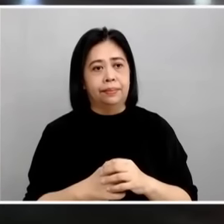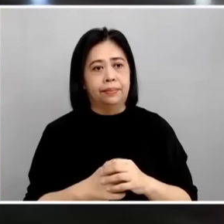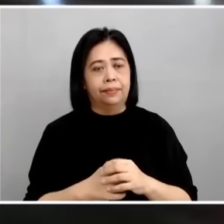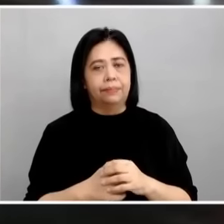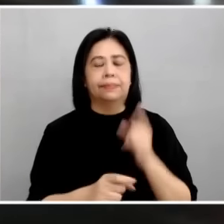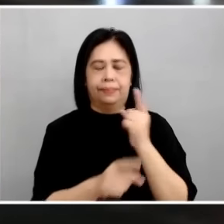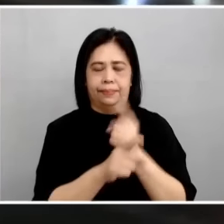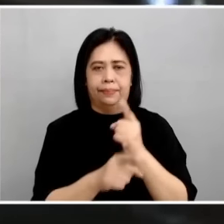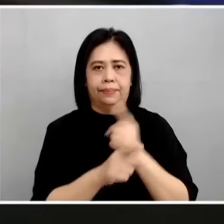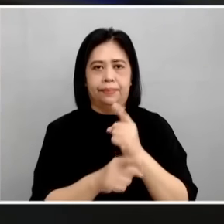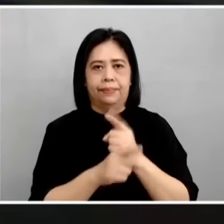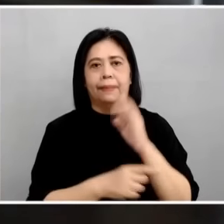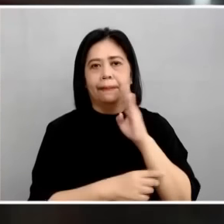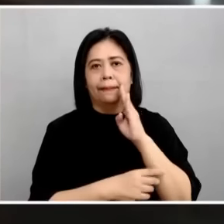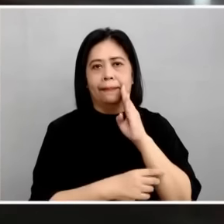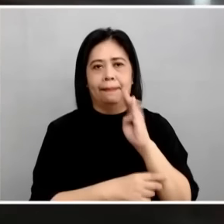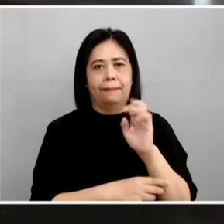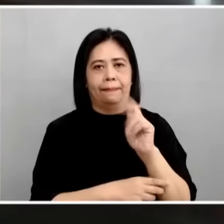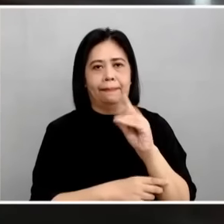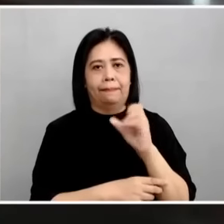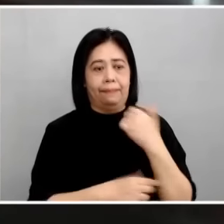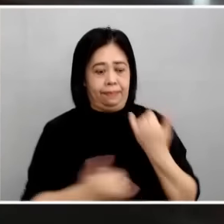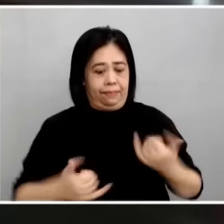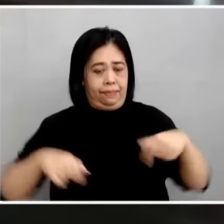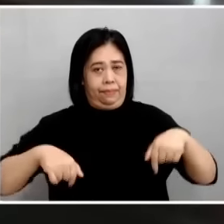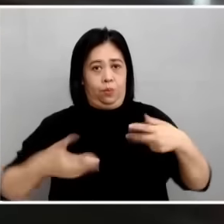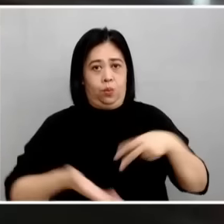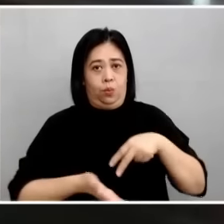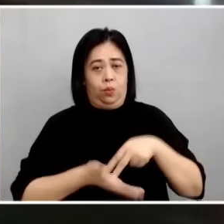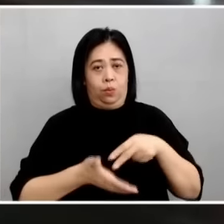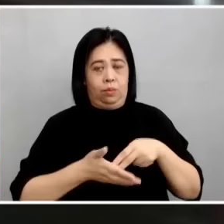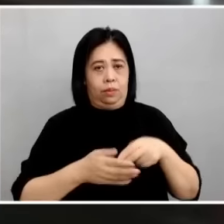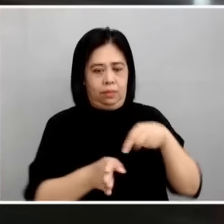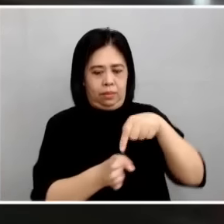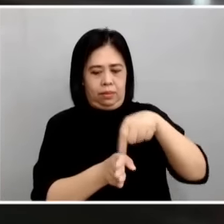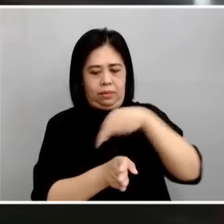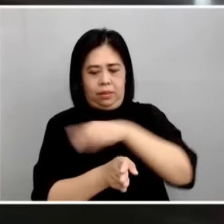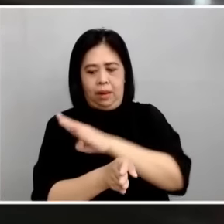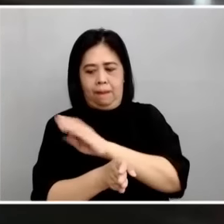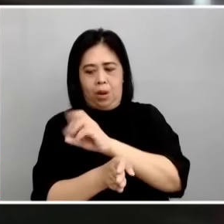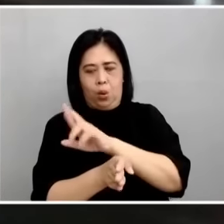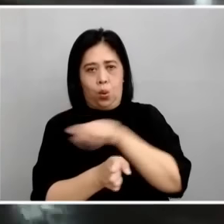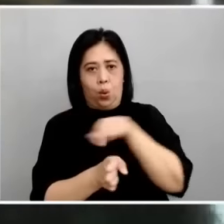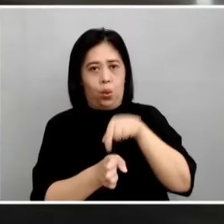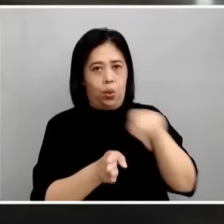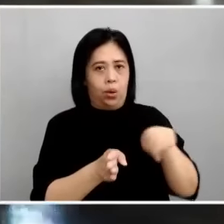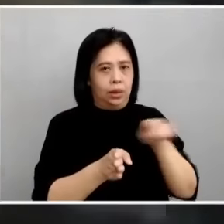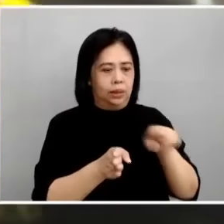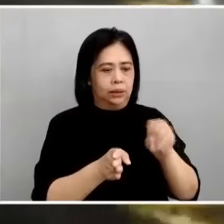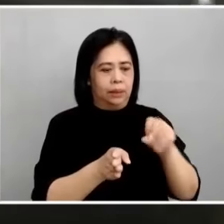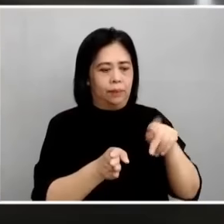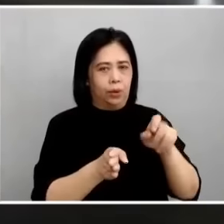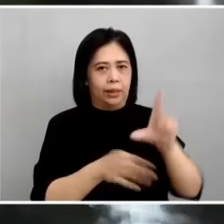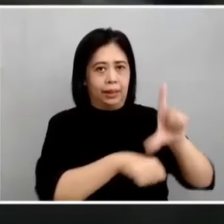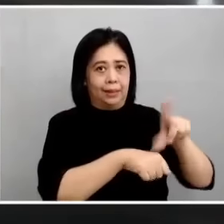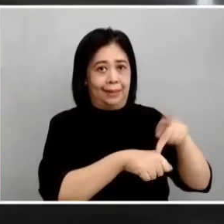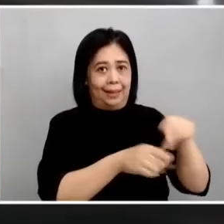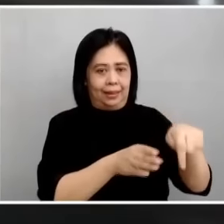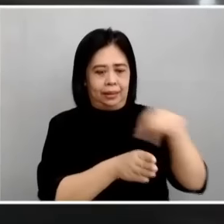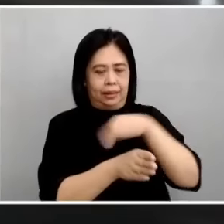Tama ka dyan, Bernadette. Nandito ako nakatayo sa boundary ng Bacoor, Cavite at Zapote, Las Piñas.